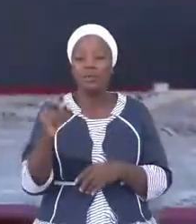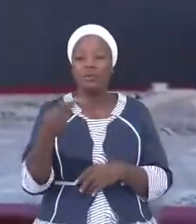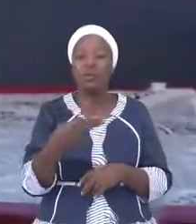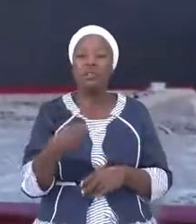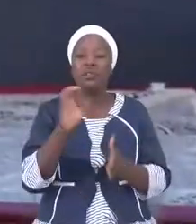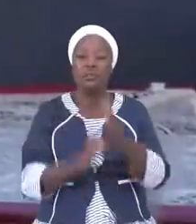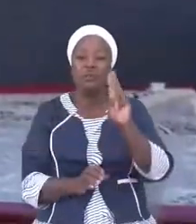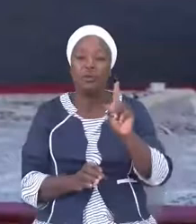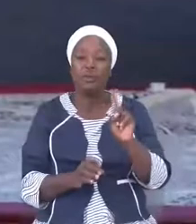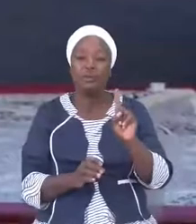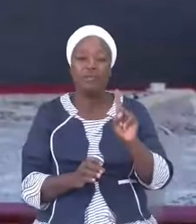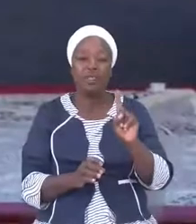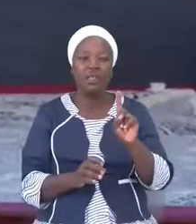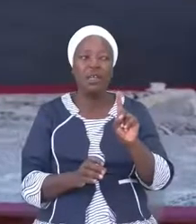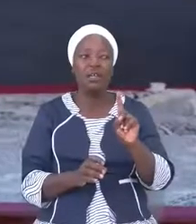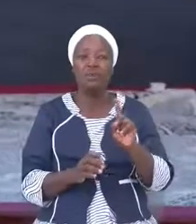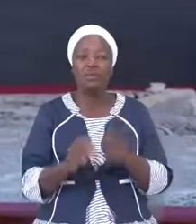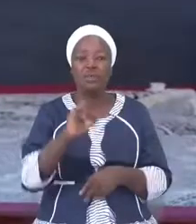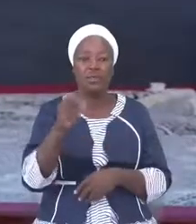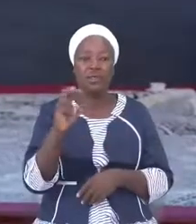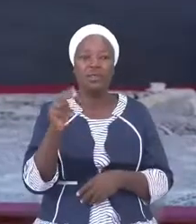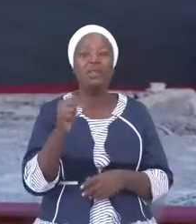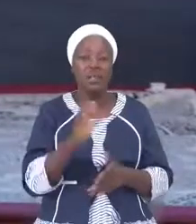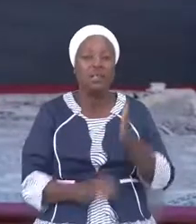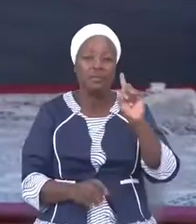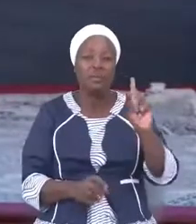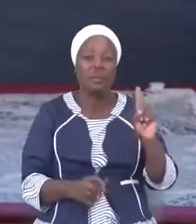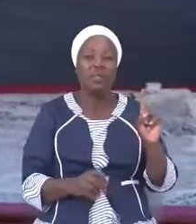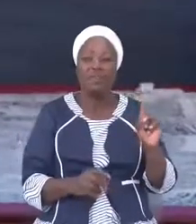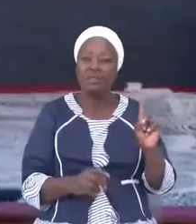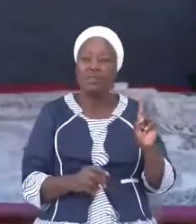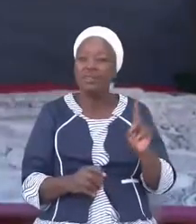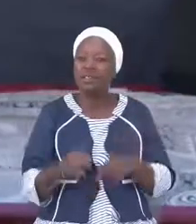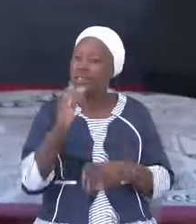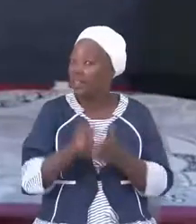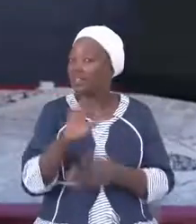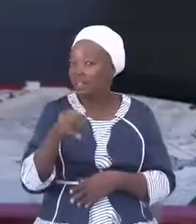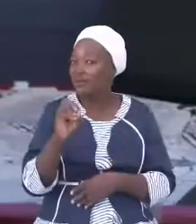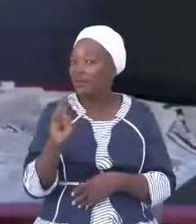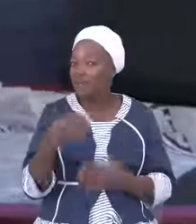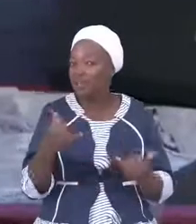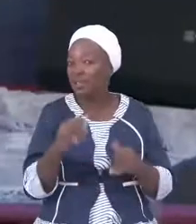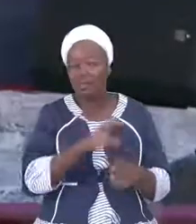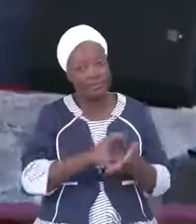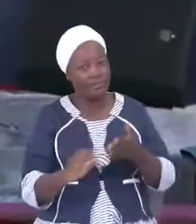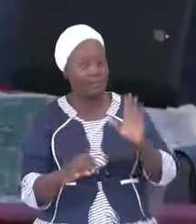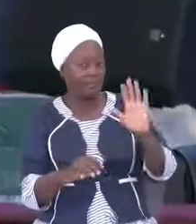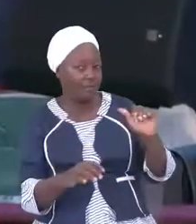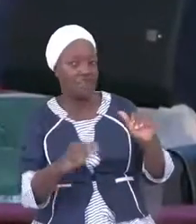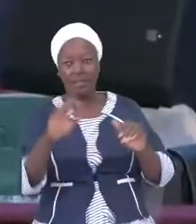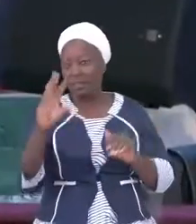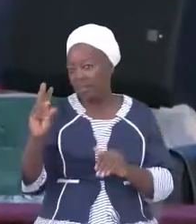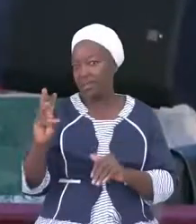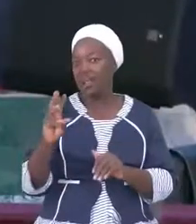Jonas et nous allons lire la dernière partie de Jonas 1, versets 15, 16